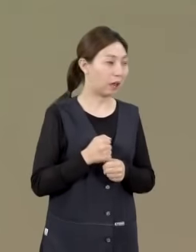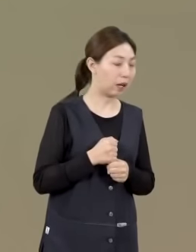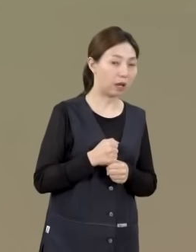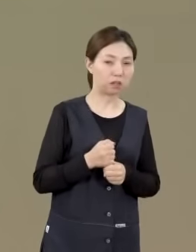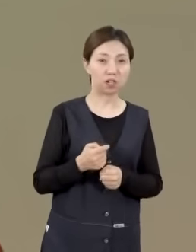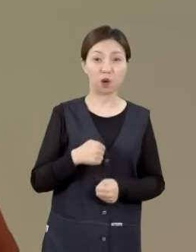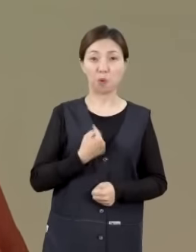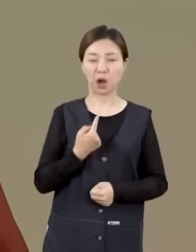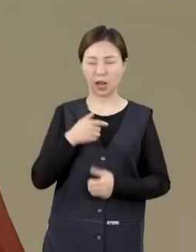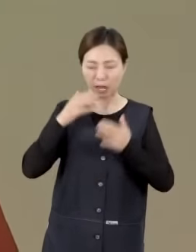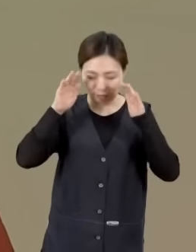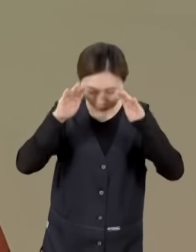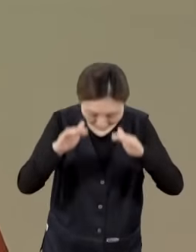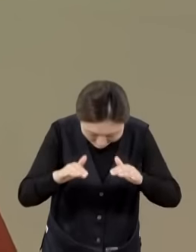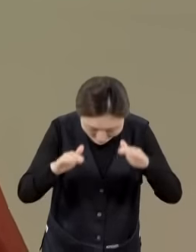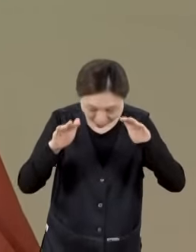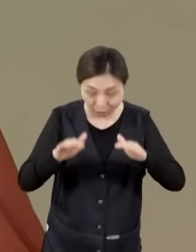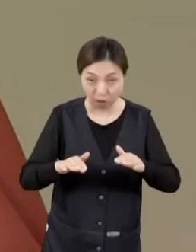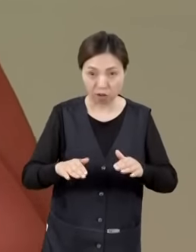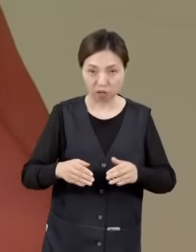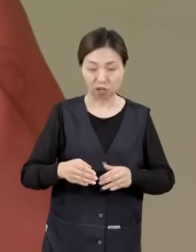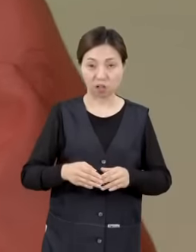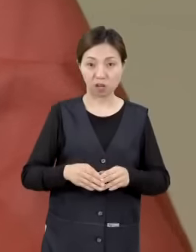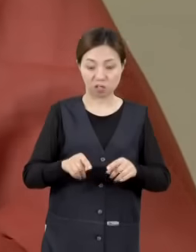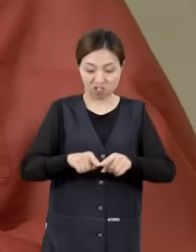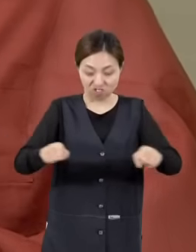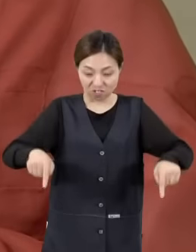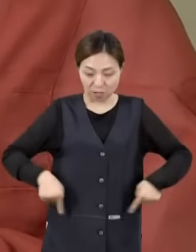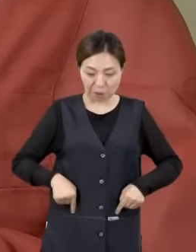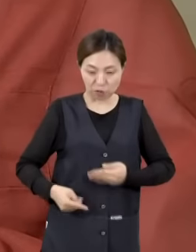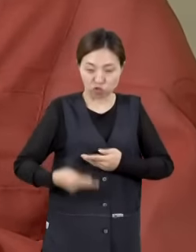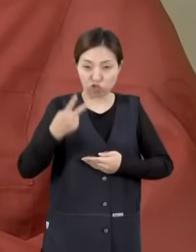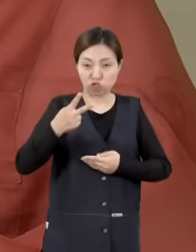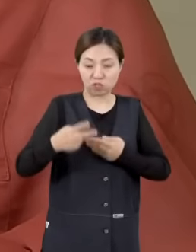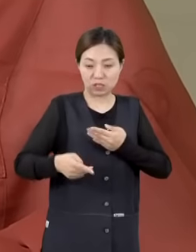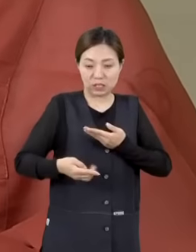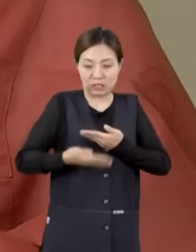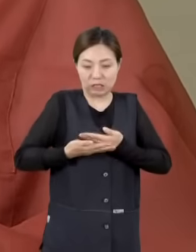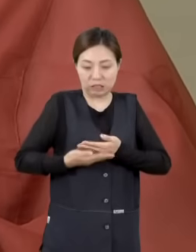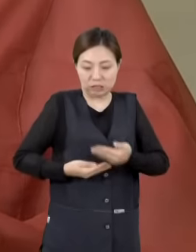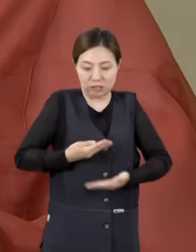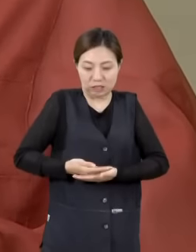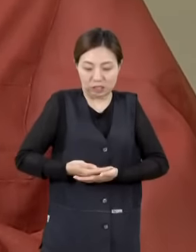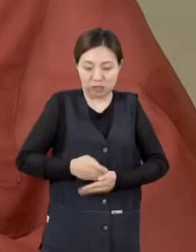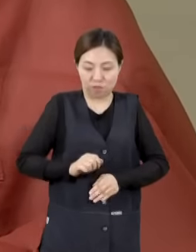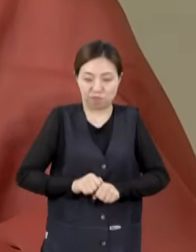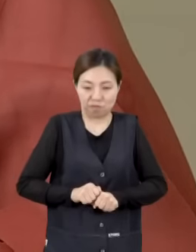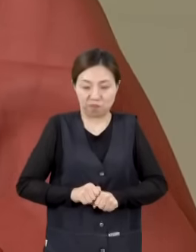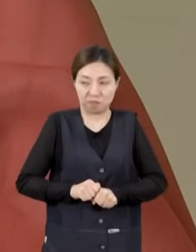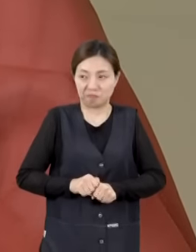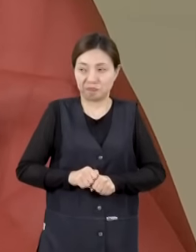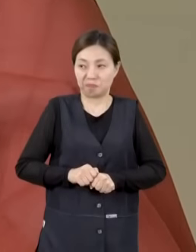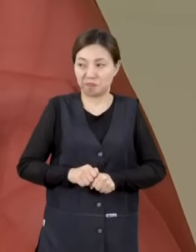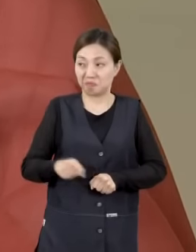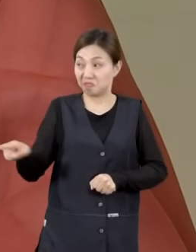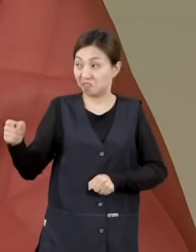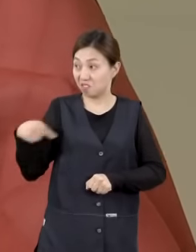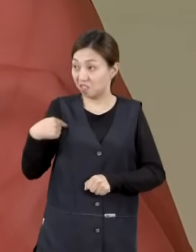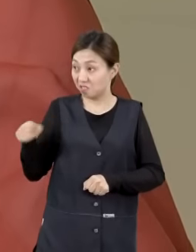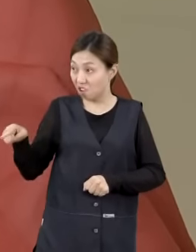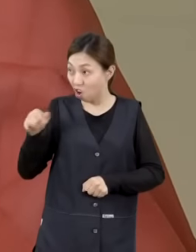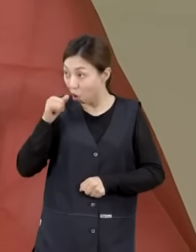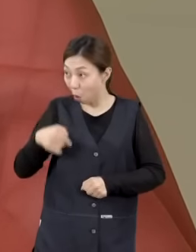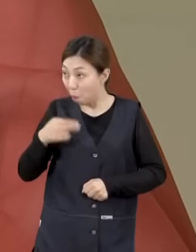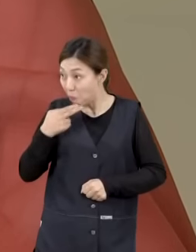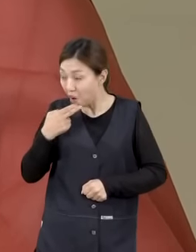오셔서 자복이 없어 가지고 뭐 어쩔 줄 몰라고 있는데 혼자서 절한다 좌복 막 두 개 사개 깔아 놓고 뭐